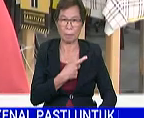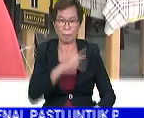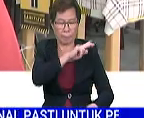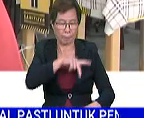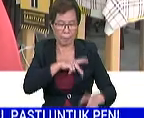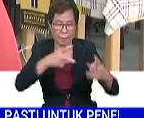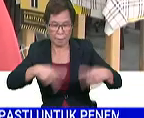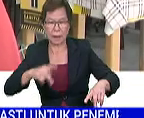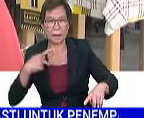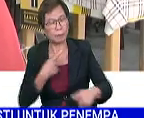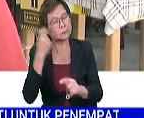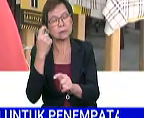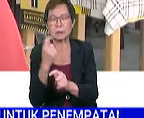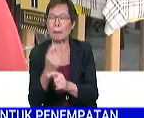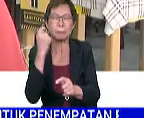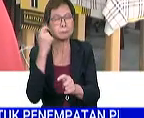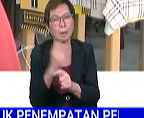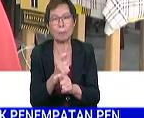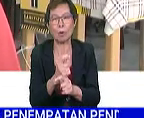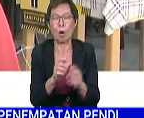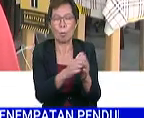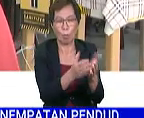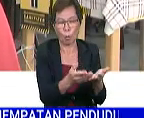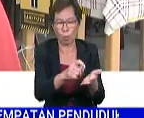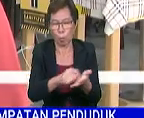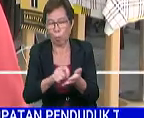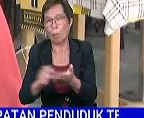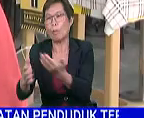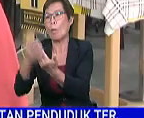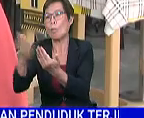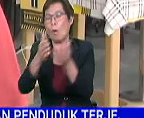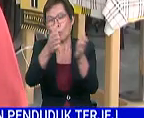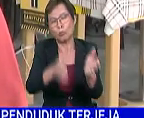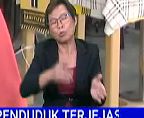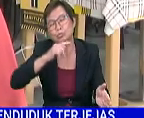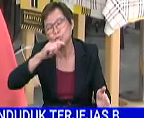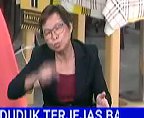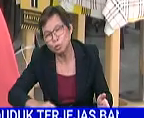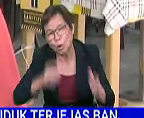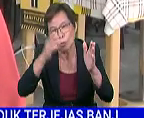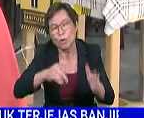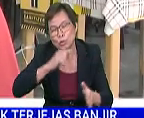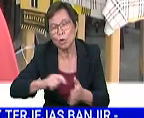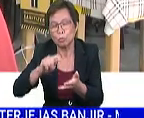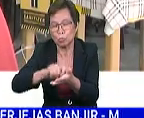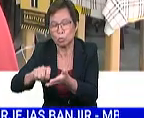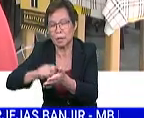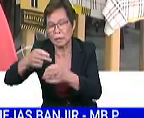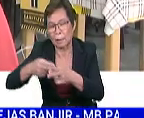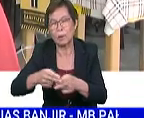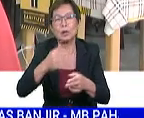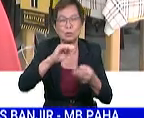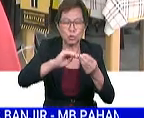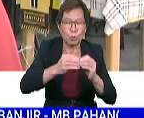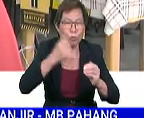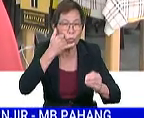pemilik permis kami akan mengekalkan juga untuk buku l untuk memudahkan warga emas untuk menulis nama dari segi nombor phone dia